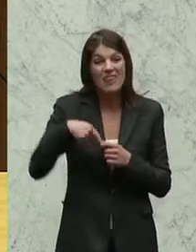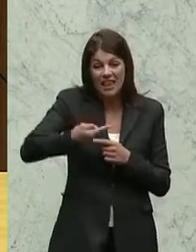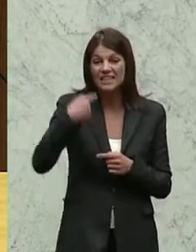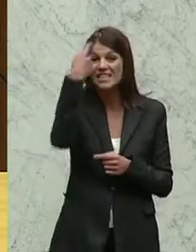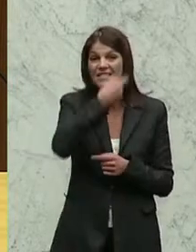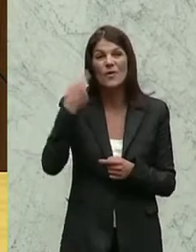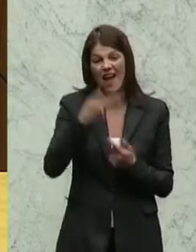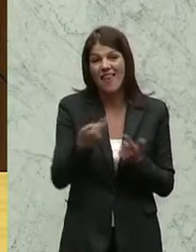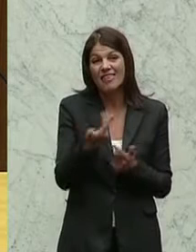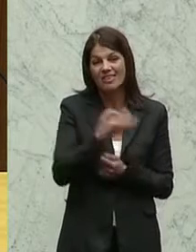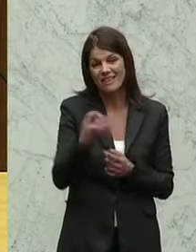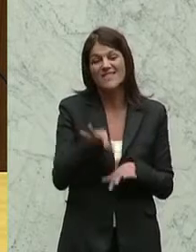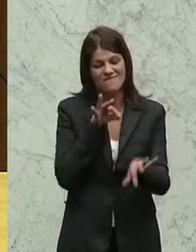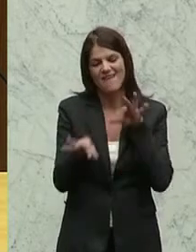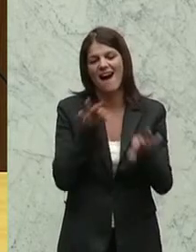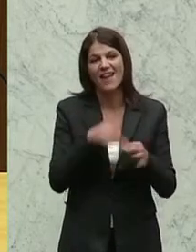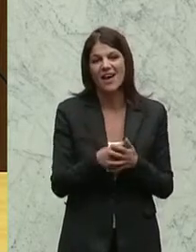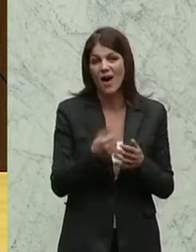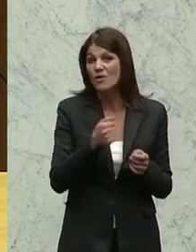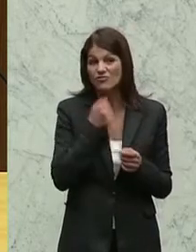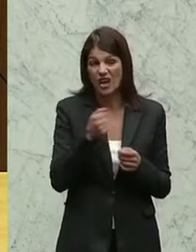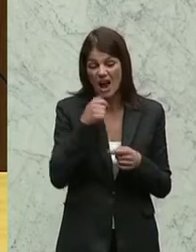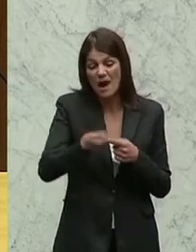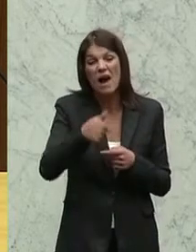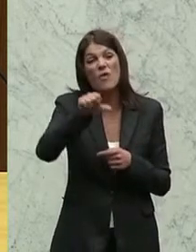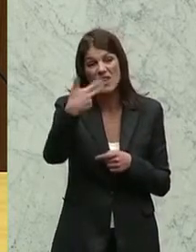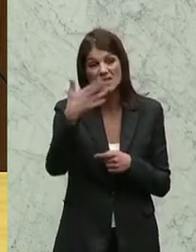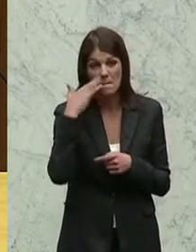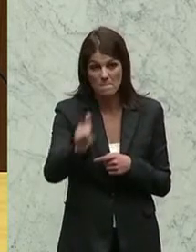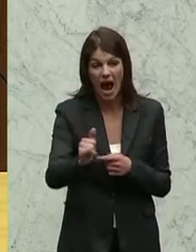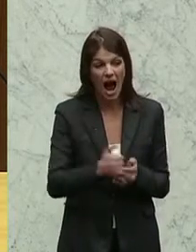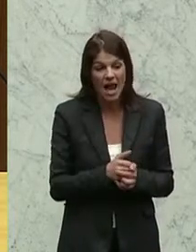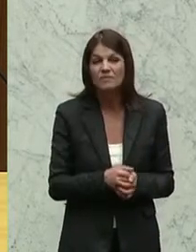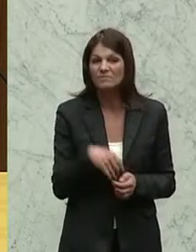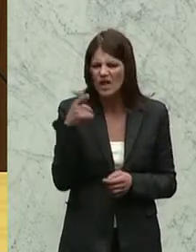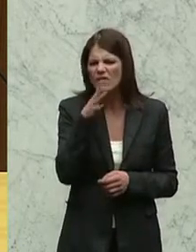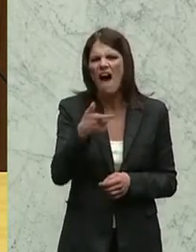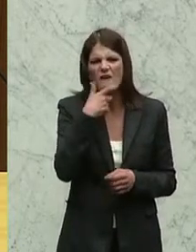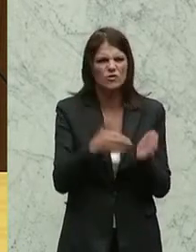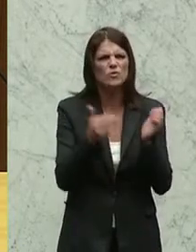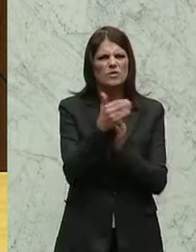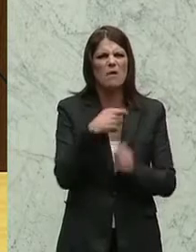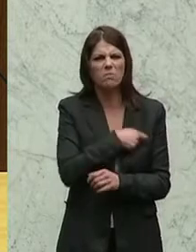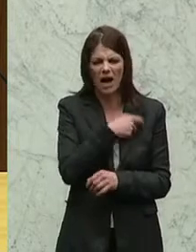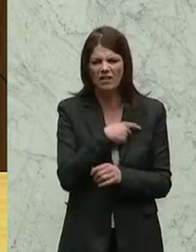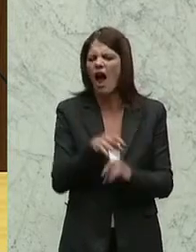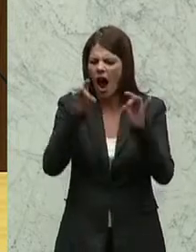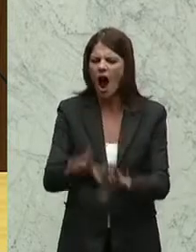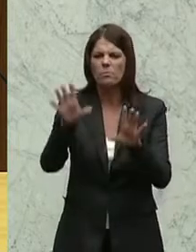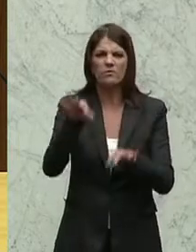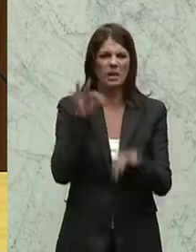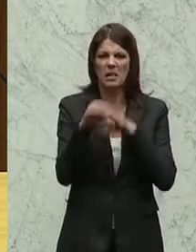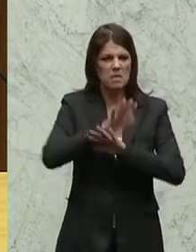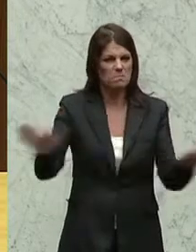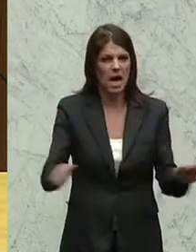Sonntag Landtagswahlen sind. Und weil in der Steiermark am 31. Mai die alten Systemparteien Rot und Schwarz abgewählt werden und